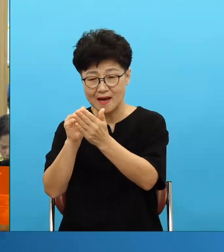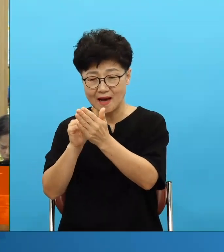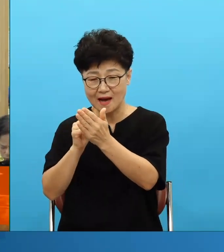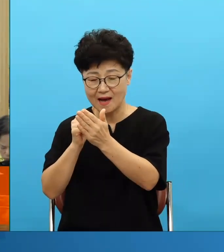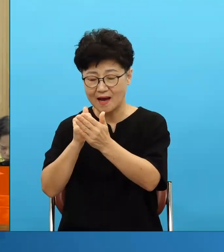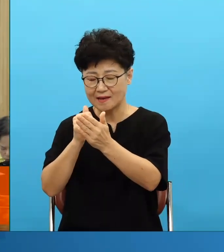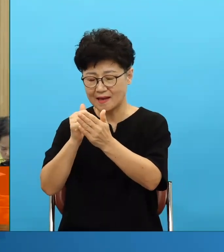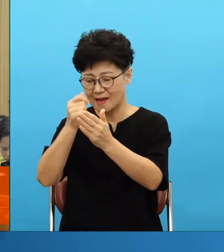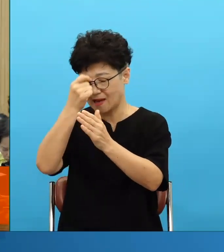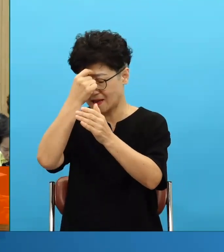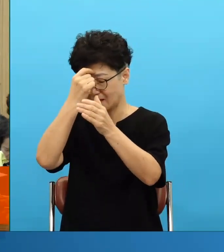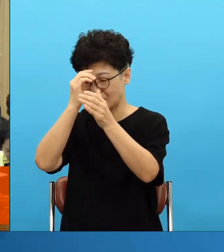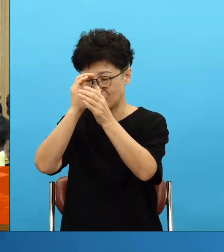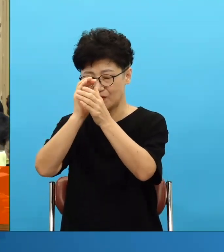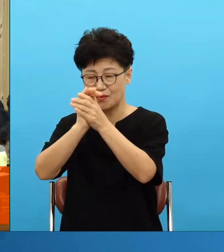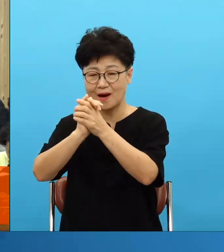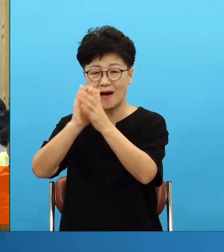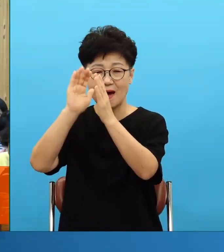은밀하게